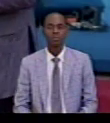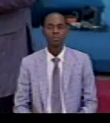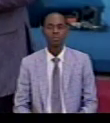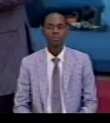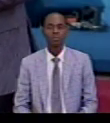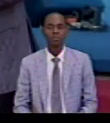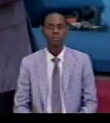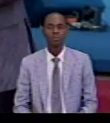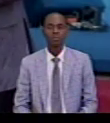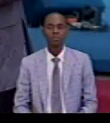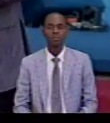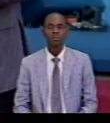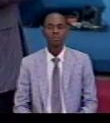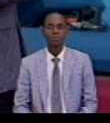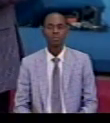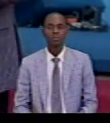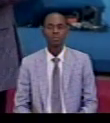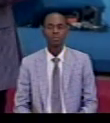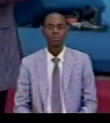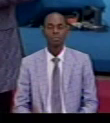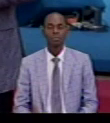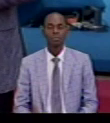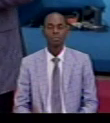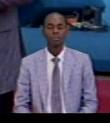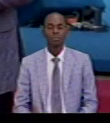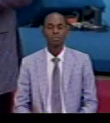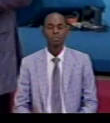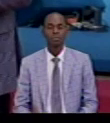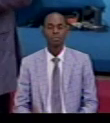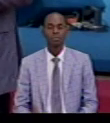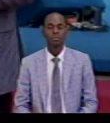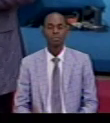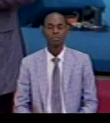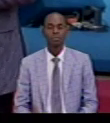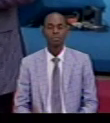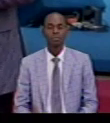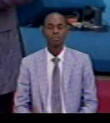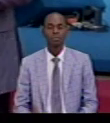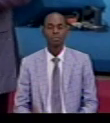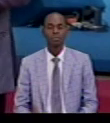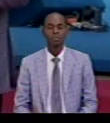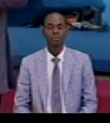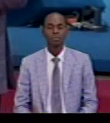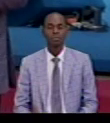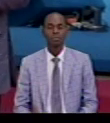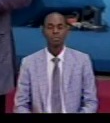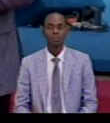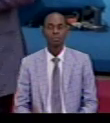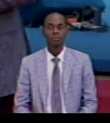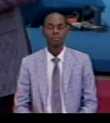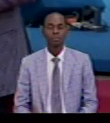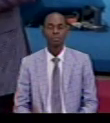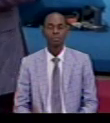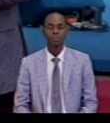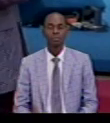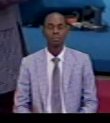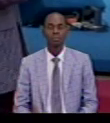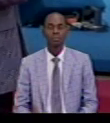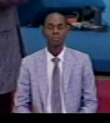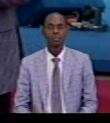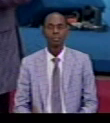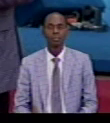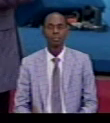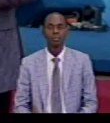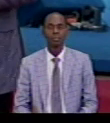témoignage. Depuis 9 ans, elle a des douleurs dans ses deux genoux. Elle a visité tous les hôpitaux dans ce pays, selon